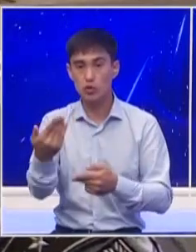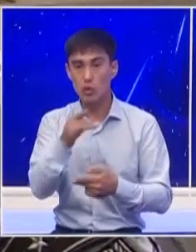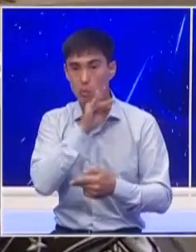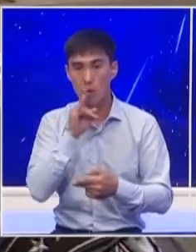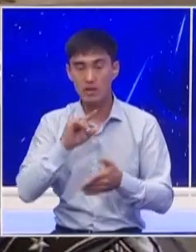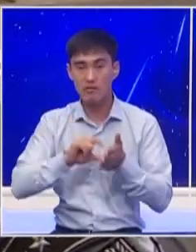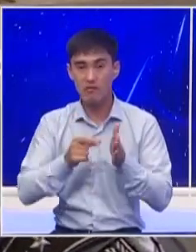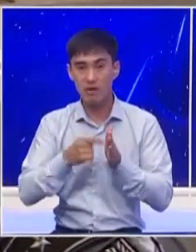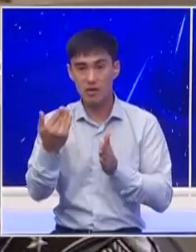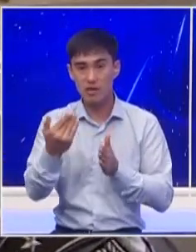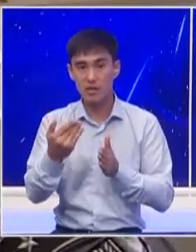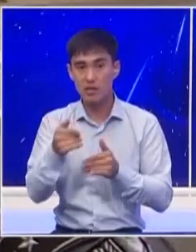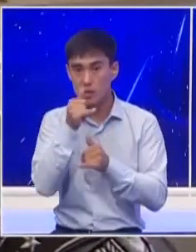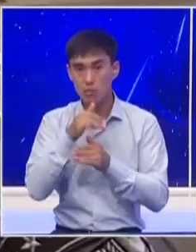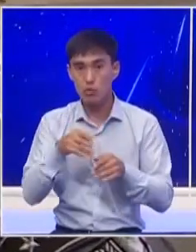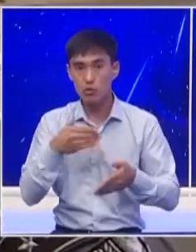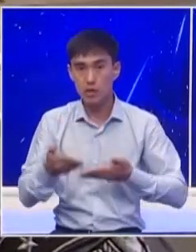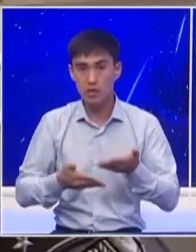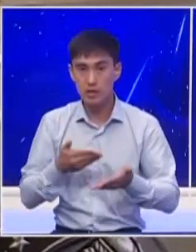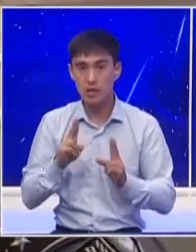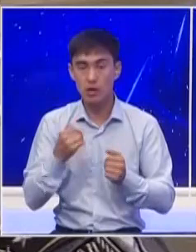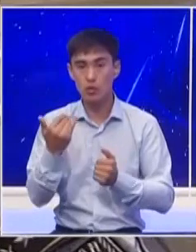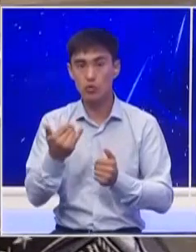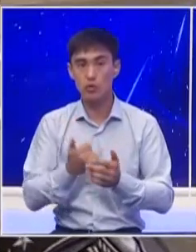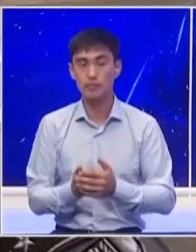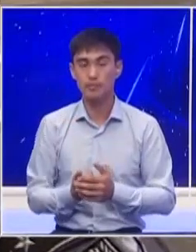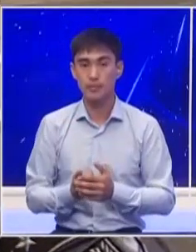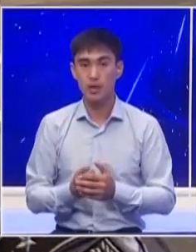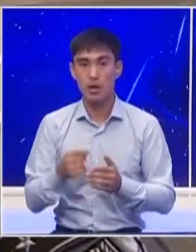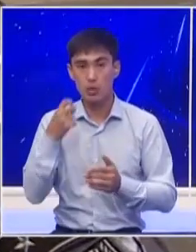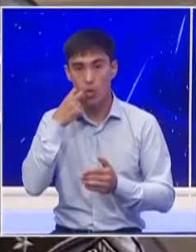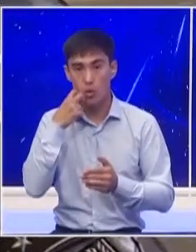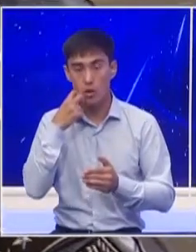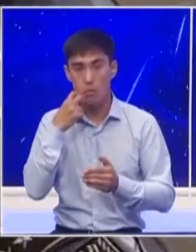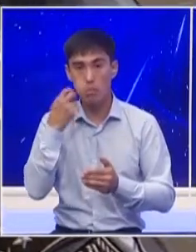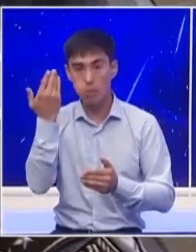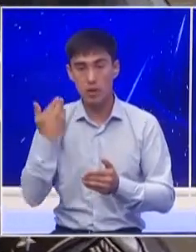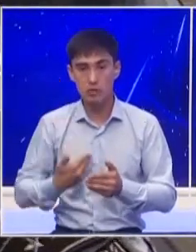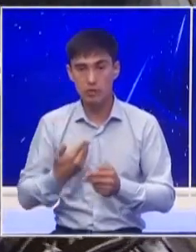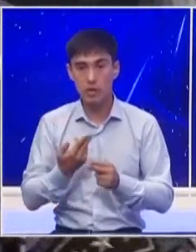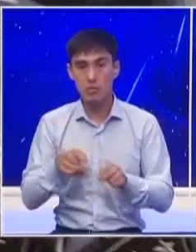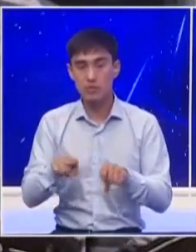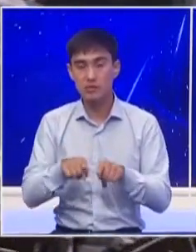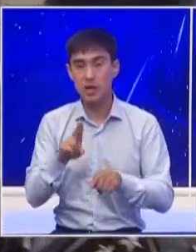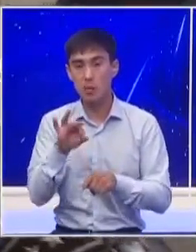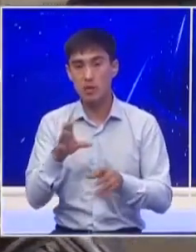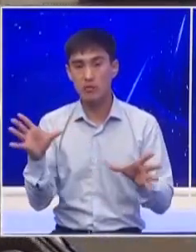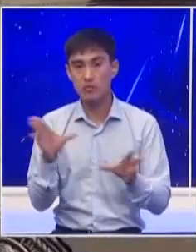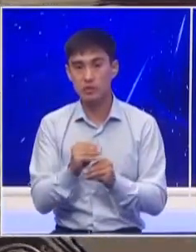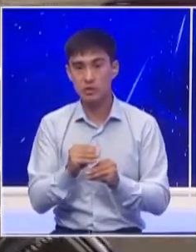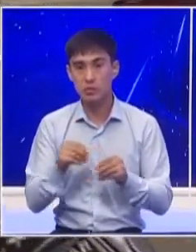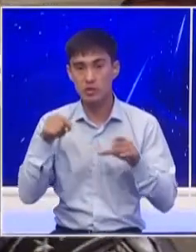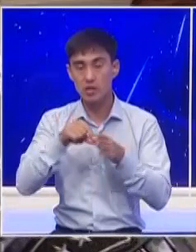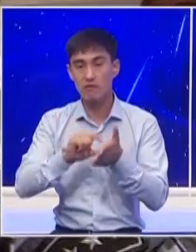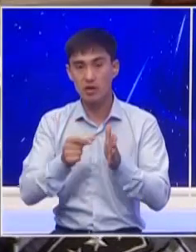находится в квартире и не может передвигаться, так как у нее ноги парализованы. Мы вместе с капитаном полиции Оразалиевым Нурсултаном